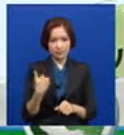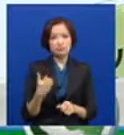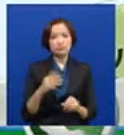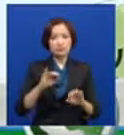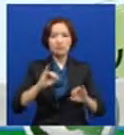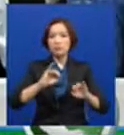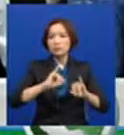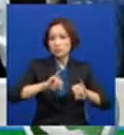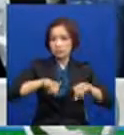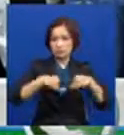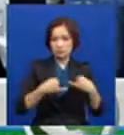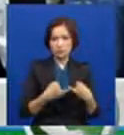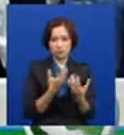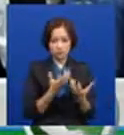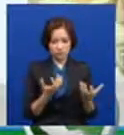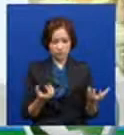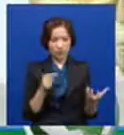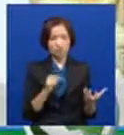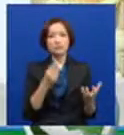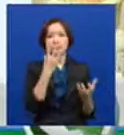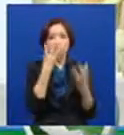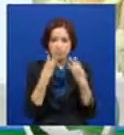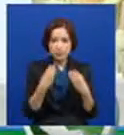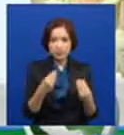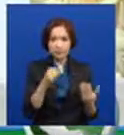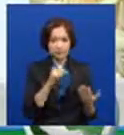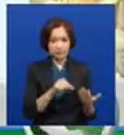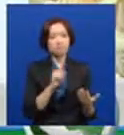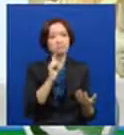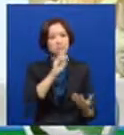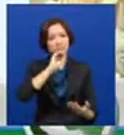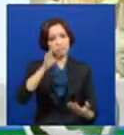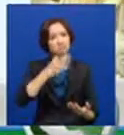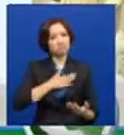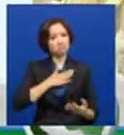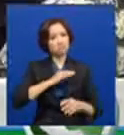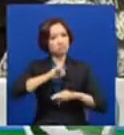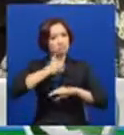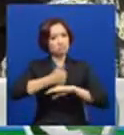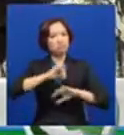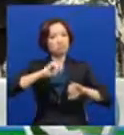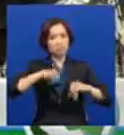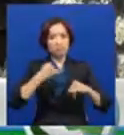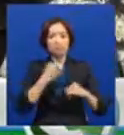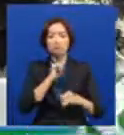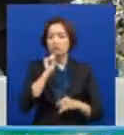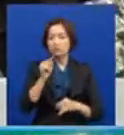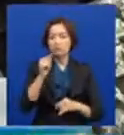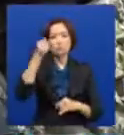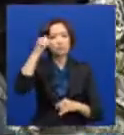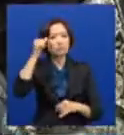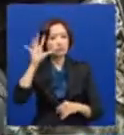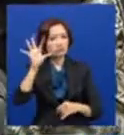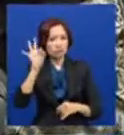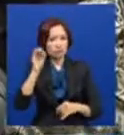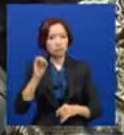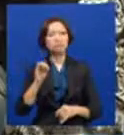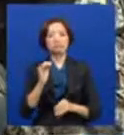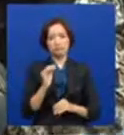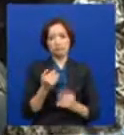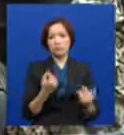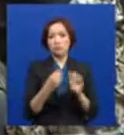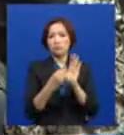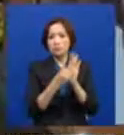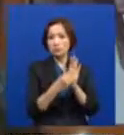อบครองงาช้างหรือผลิตภัณฑ์ที่ทำจากงาช้างบ้านต้องแจ้งการครอบครองต่อเจ้าหน้าที่ภายใน90วันโดยกรุงเทพม